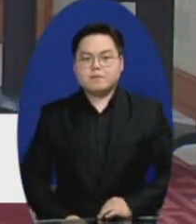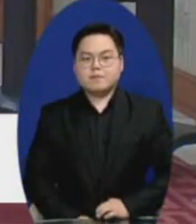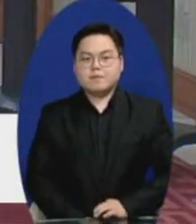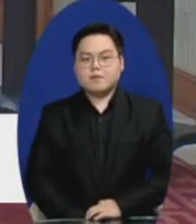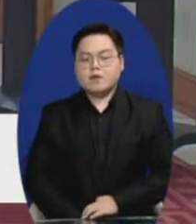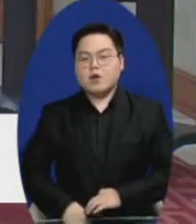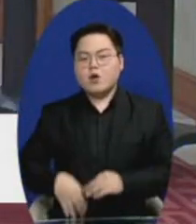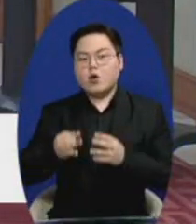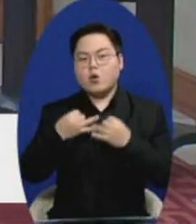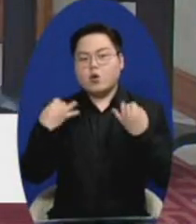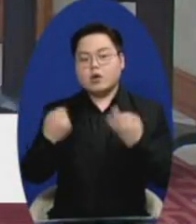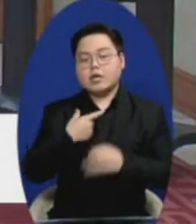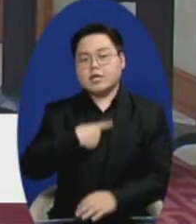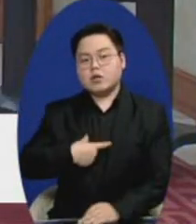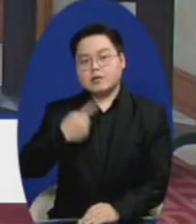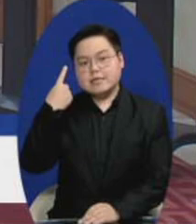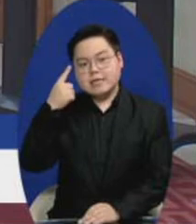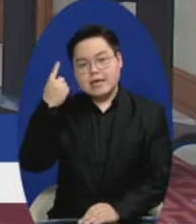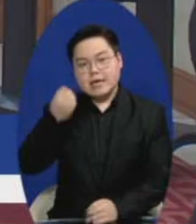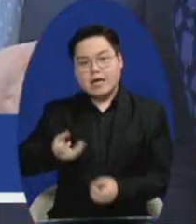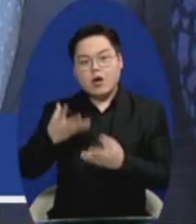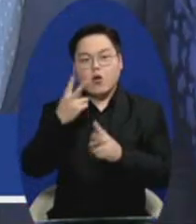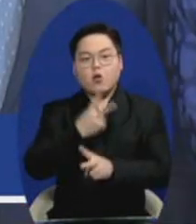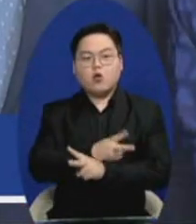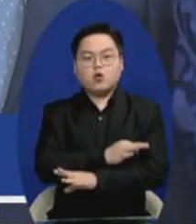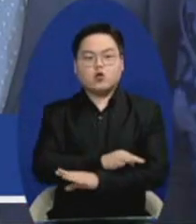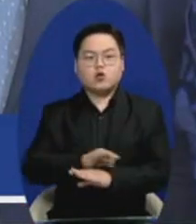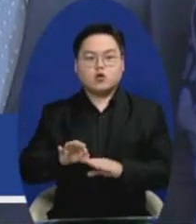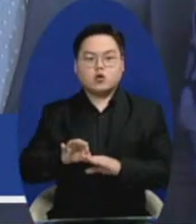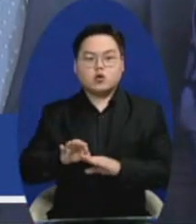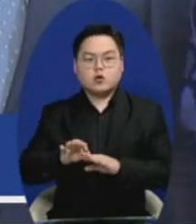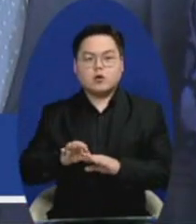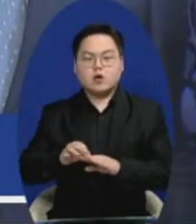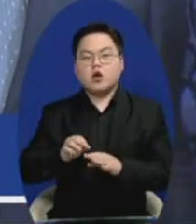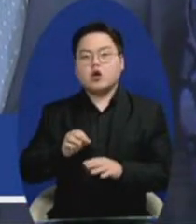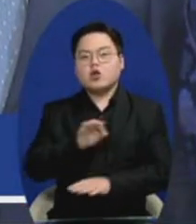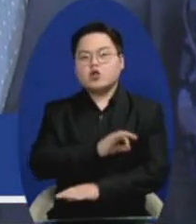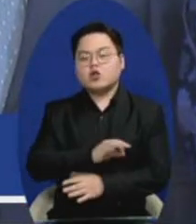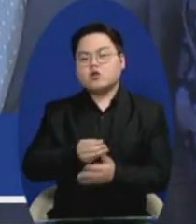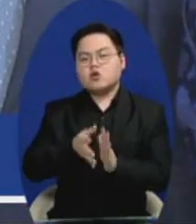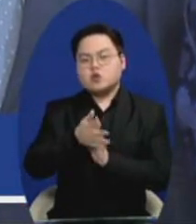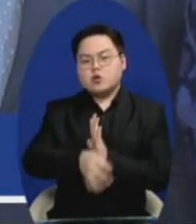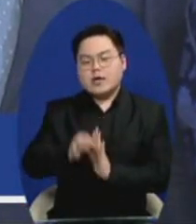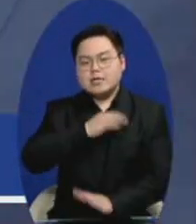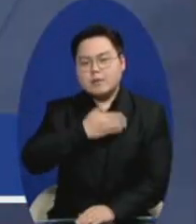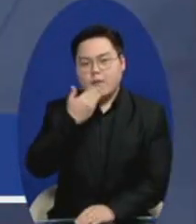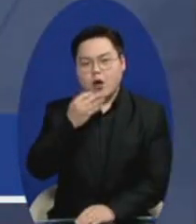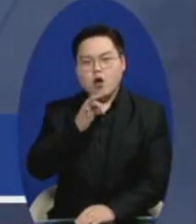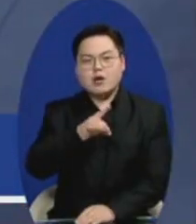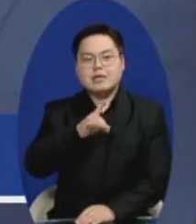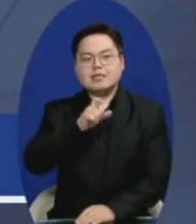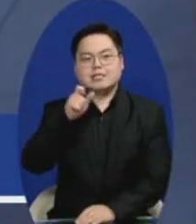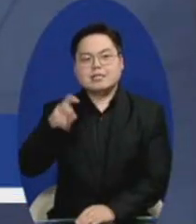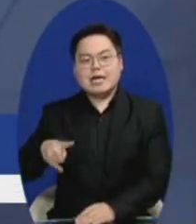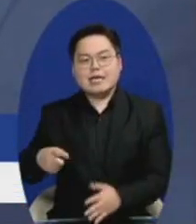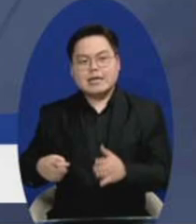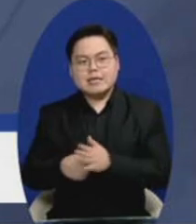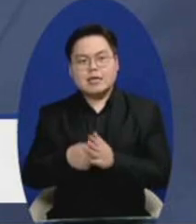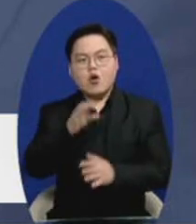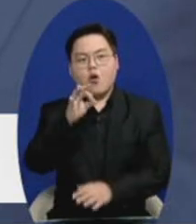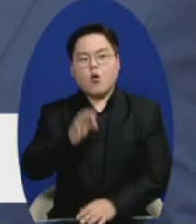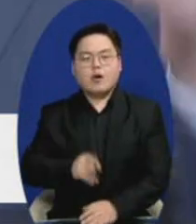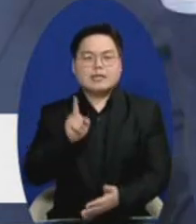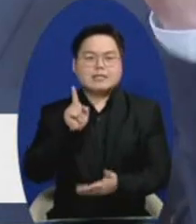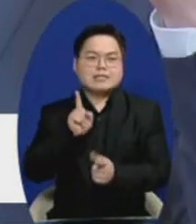аа. Улсын хурлын гишүүдийн санаачилсан хуулиудын төслийн хувилбараар бол төсвийн алдагдал өр зээлийн хязгаар хувь хэмжээг